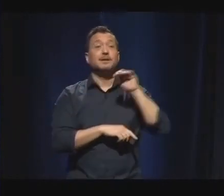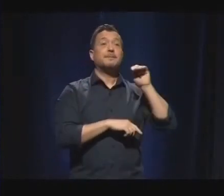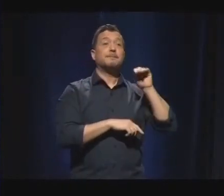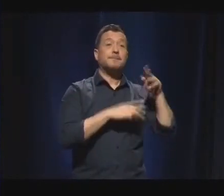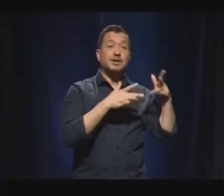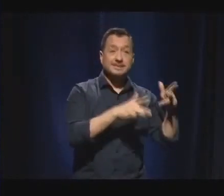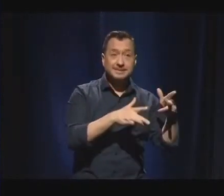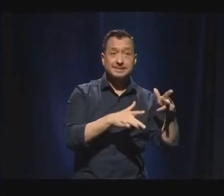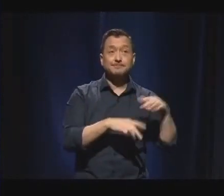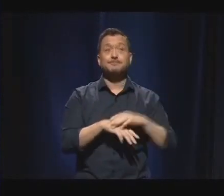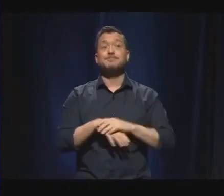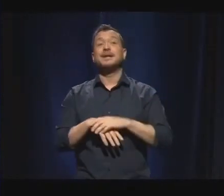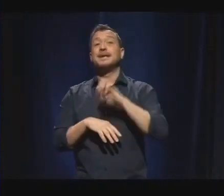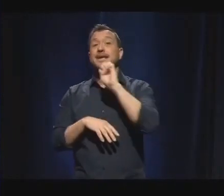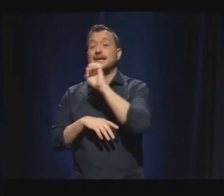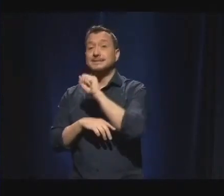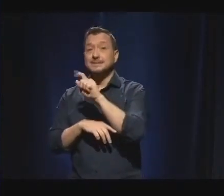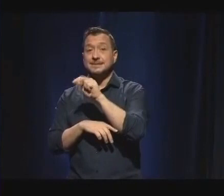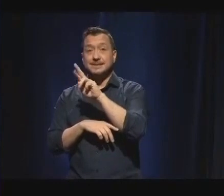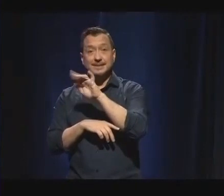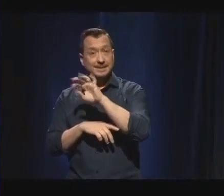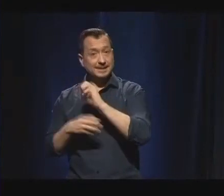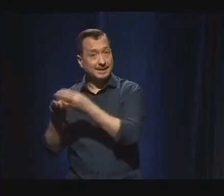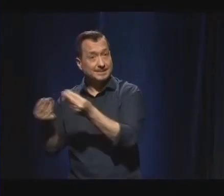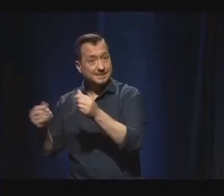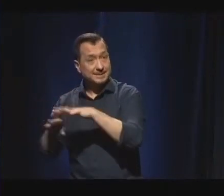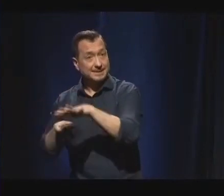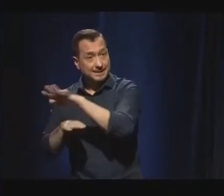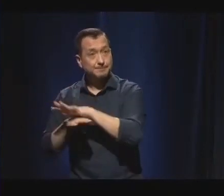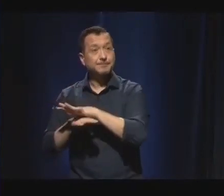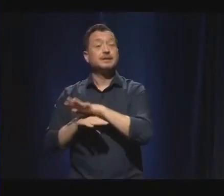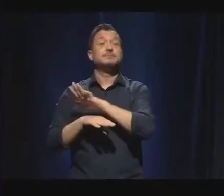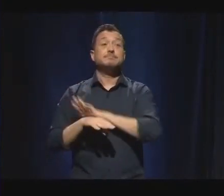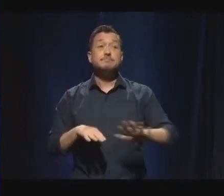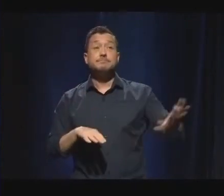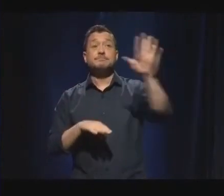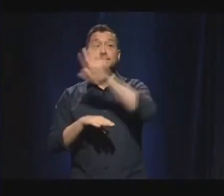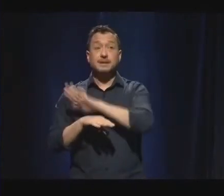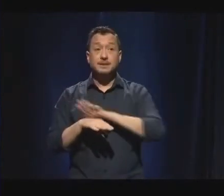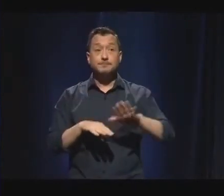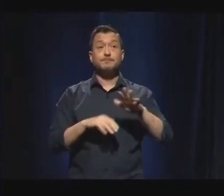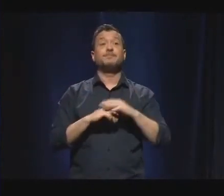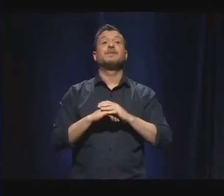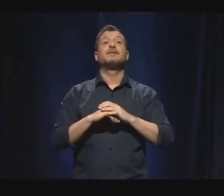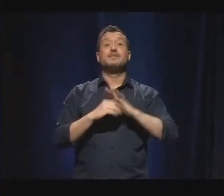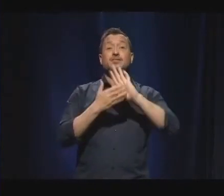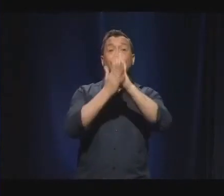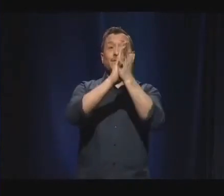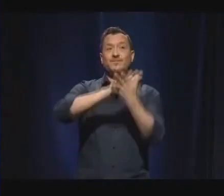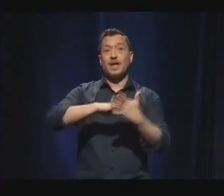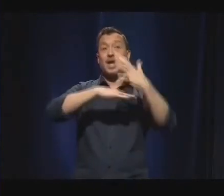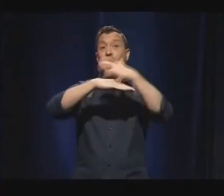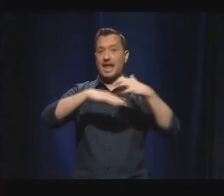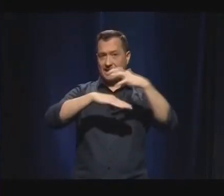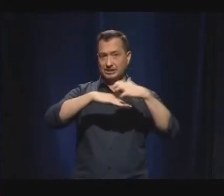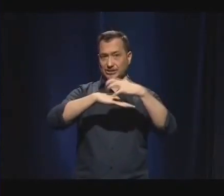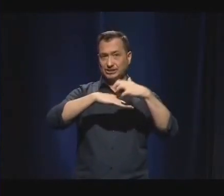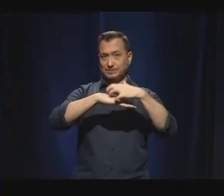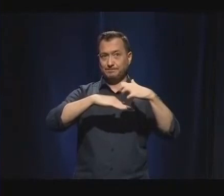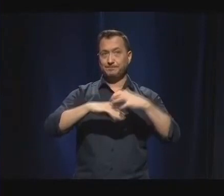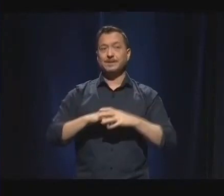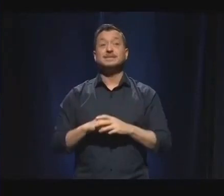vont passer au palier orange. Donc, ces régions-là, ça veut dire que les